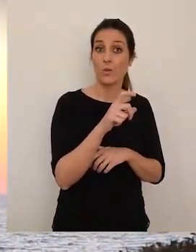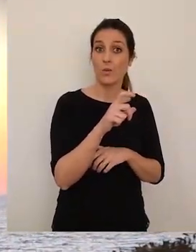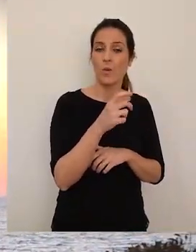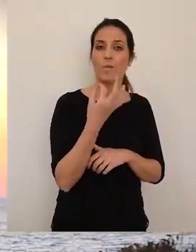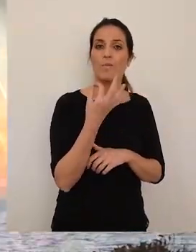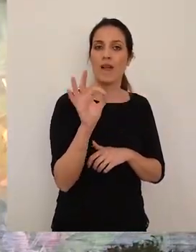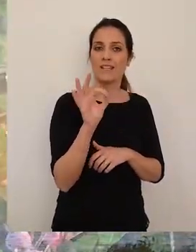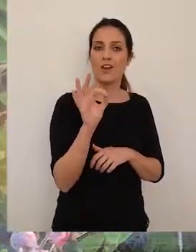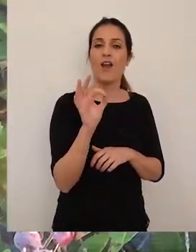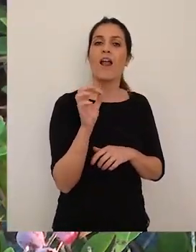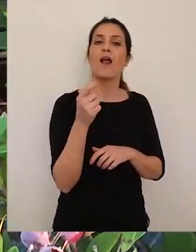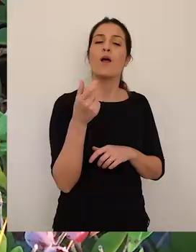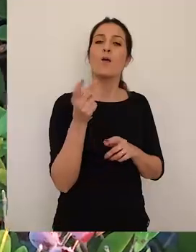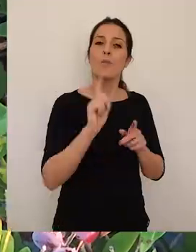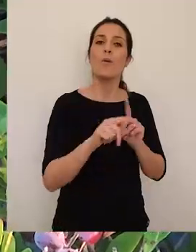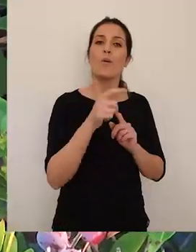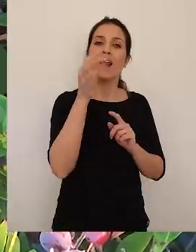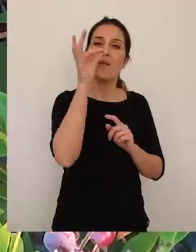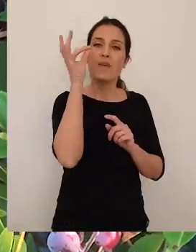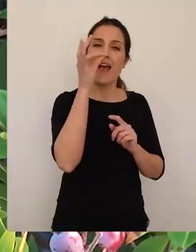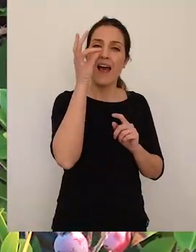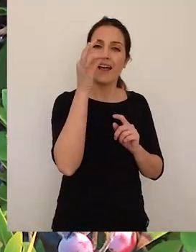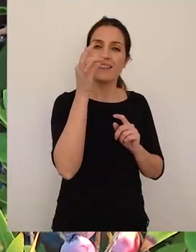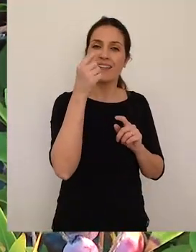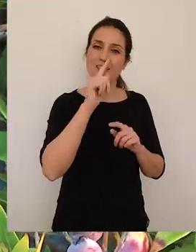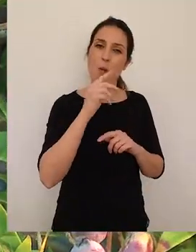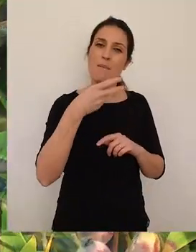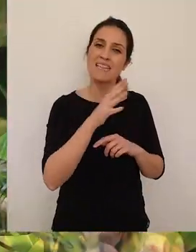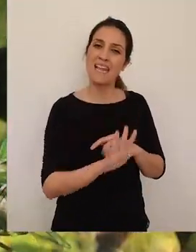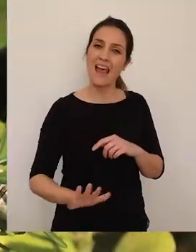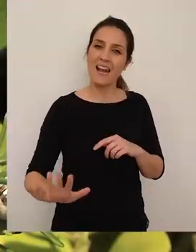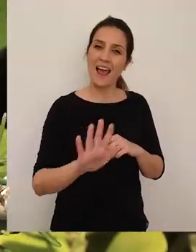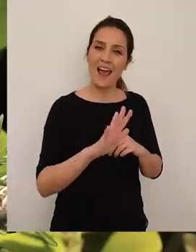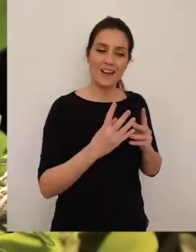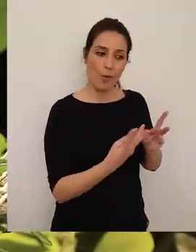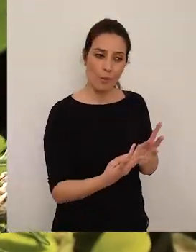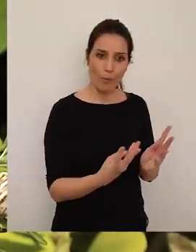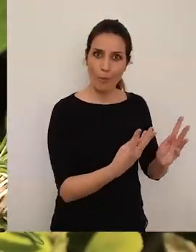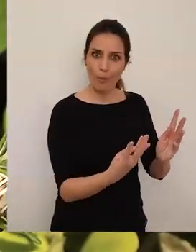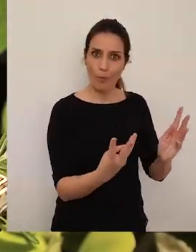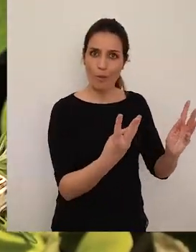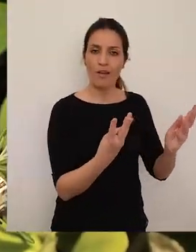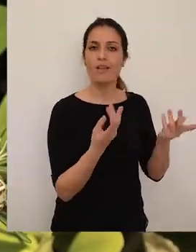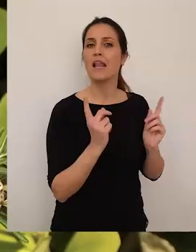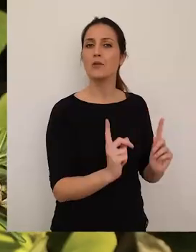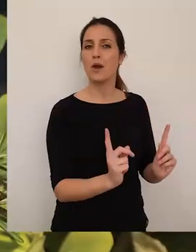Capilungo si caratterizza anche per la ricchezza della florida macchia mediterranea, che qui vi cresce spontaneamente.